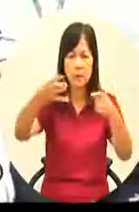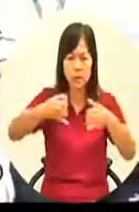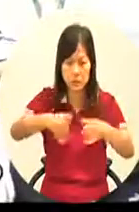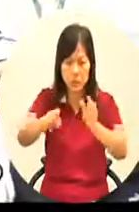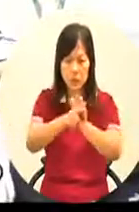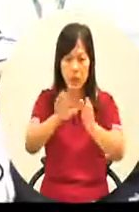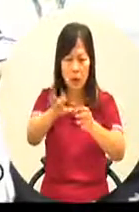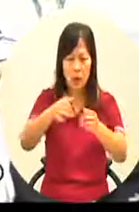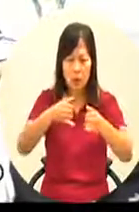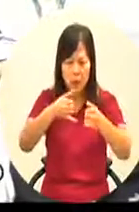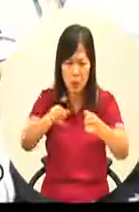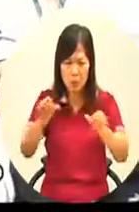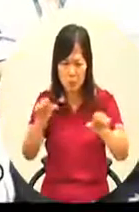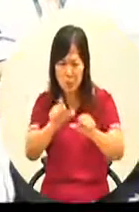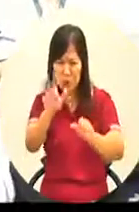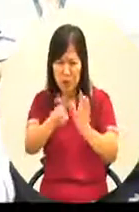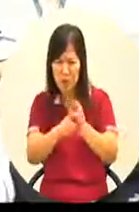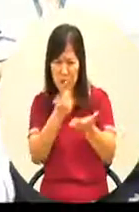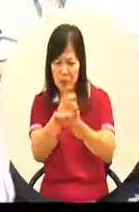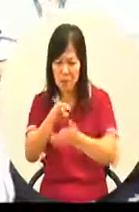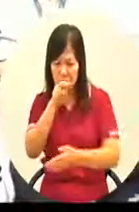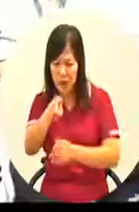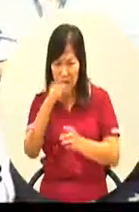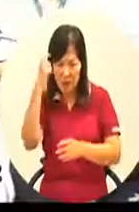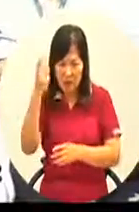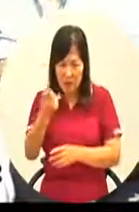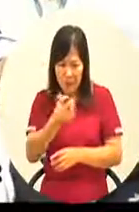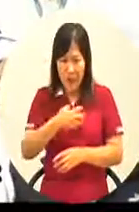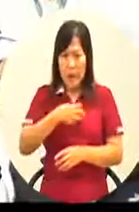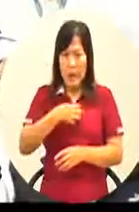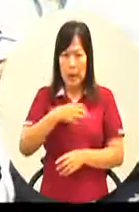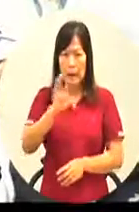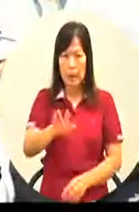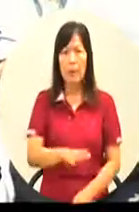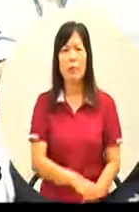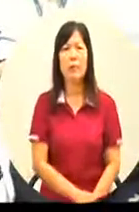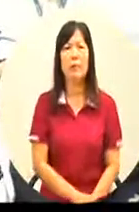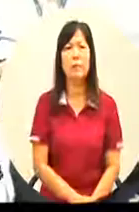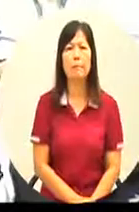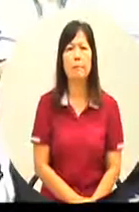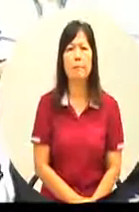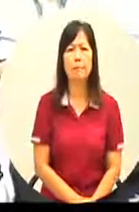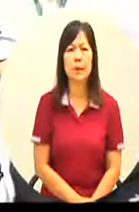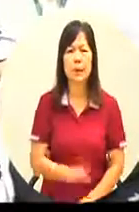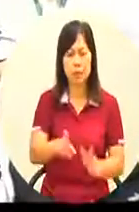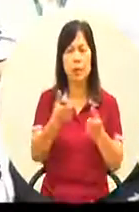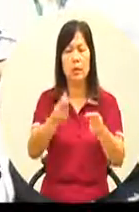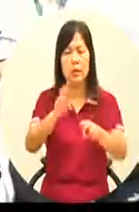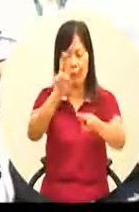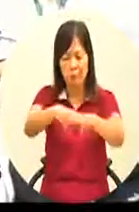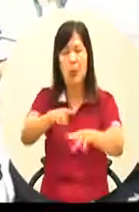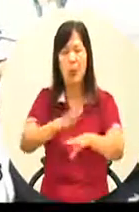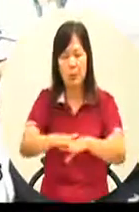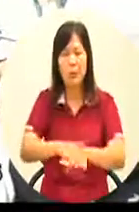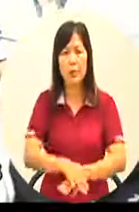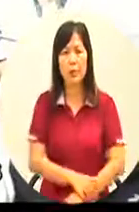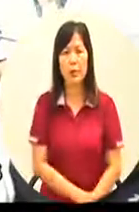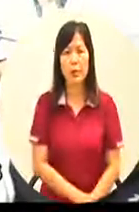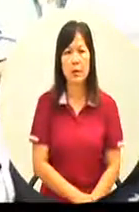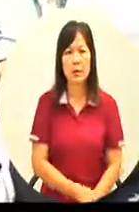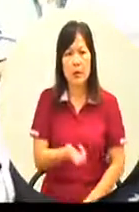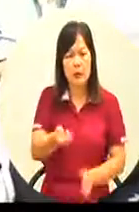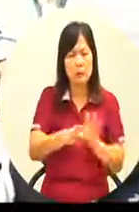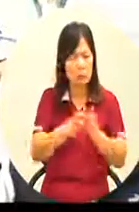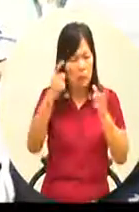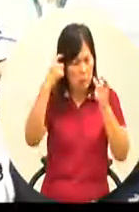啊，大家在看感觉讲惊吓惊吓啦，啊，所以在这种状况下哈。我们再封起来啊！封起来，当初我们有考虑到说那个